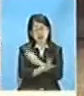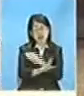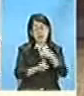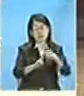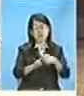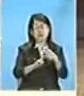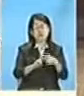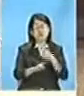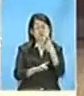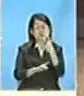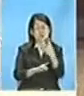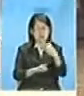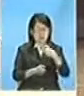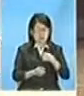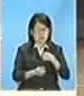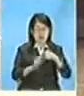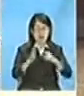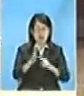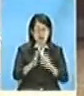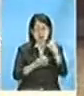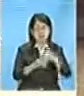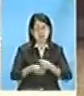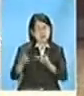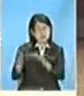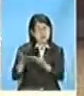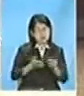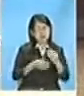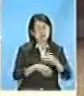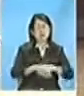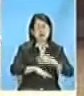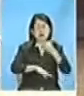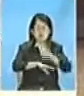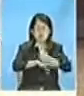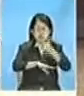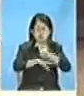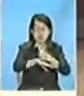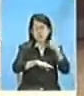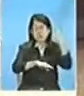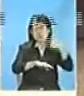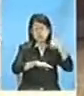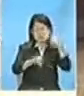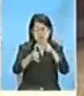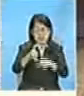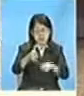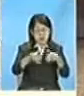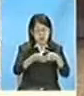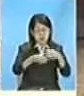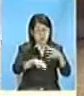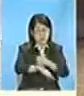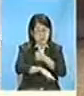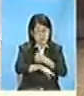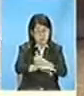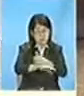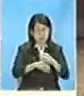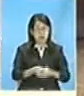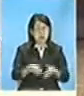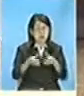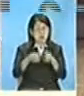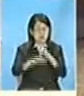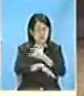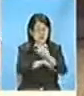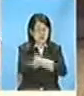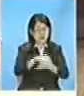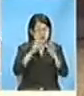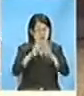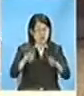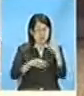ฉันได้ริเริ่มเชิญผู้นำสตรีภาคการเมืองจากอาเซียนทั้ง10ประเทศมาร่วมเสวนาในหัว